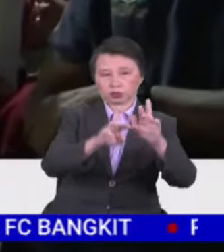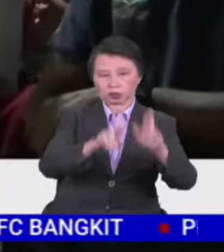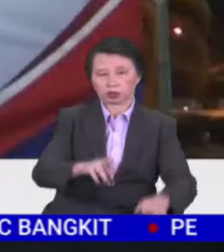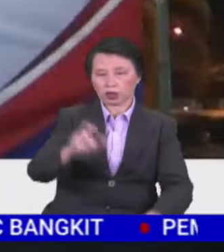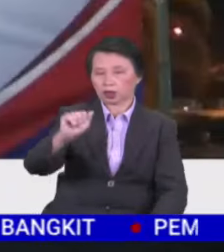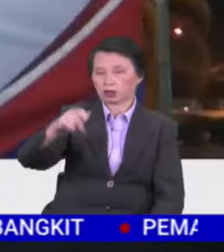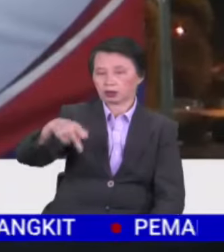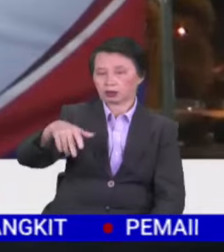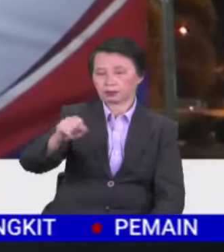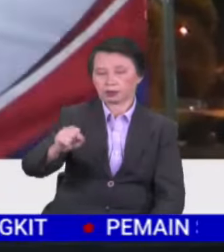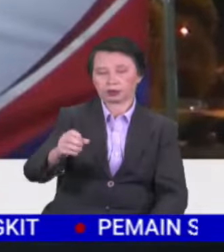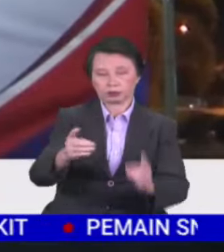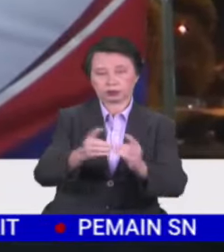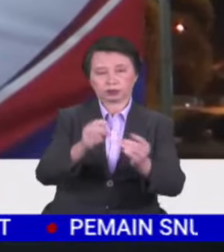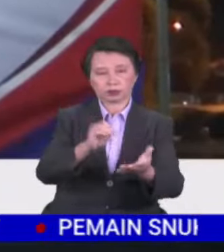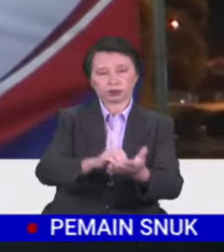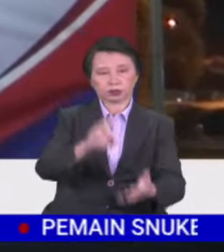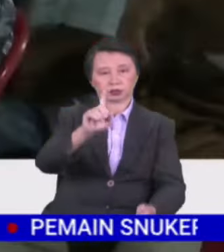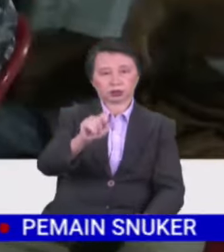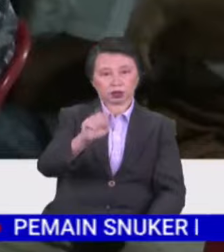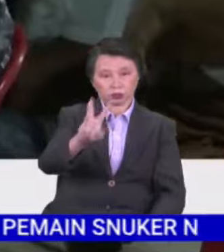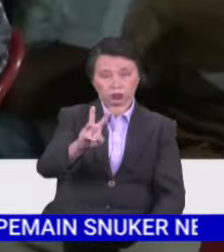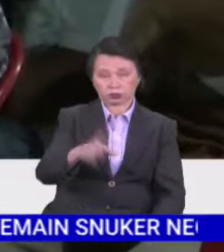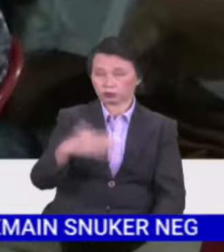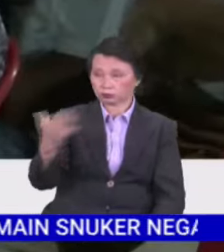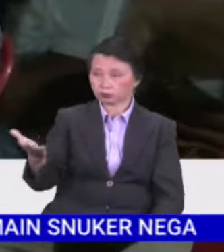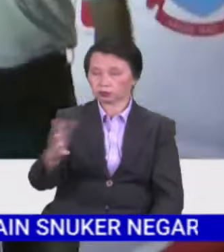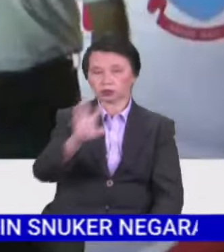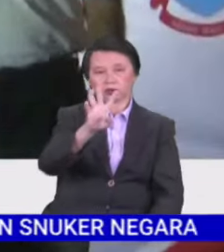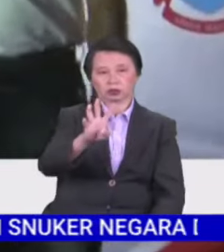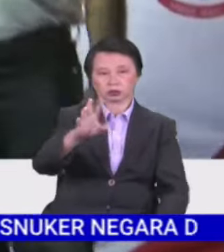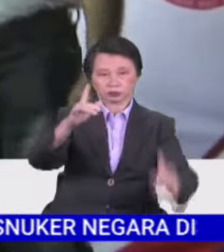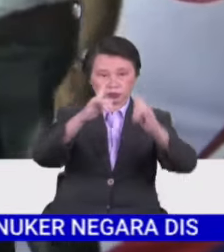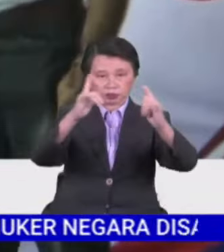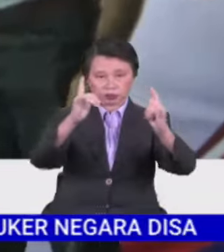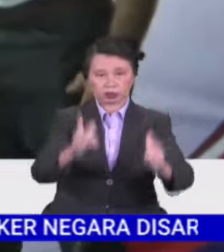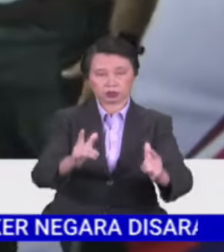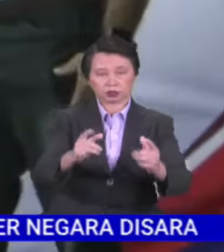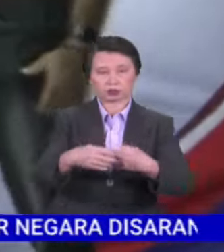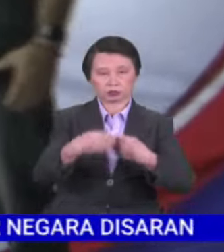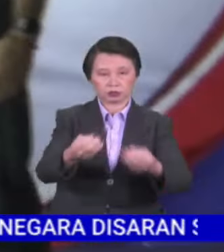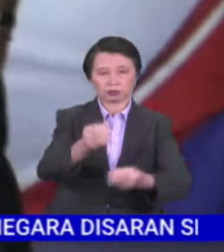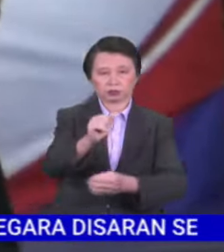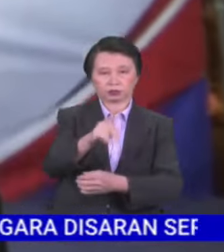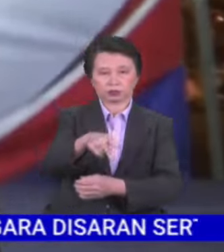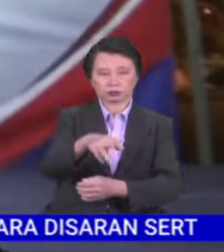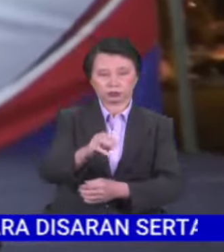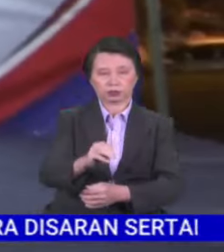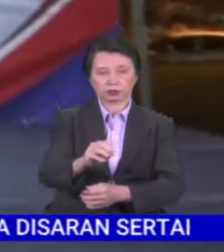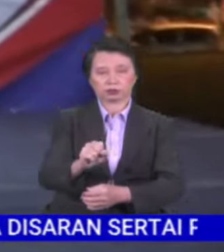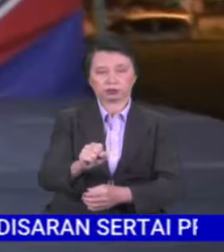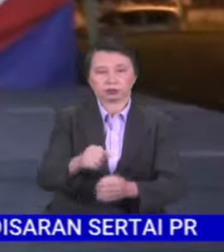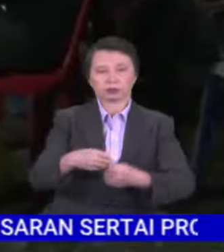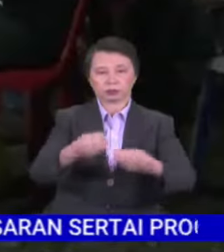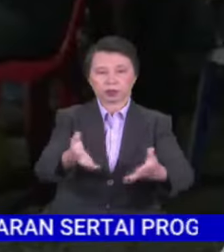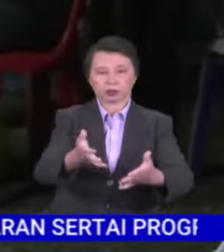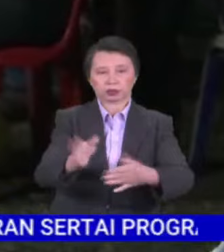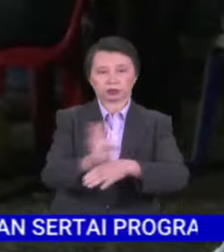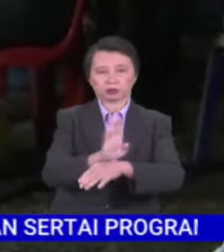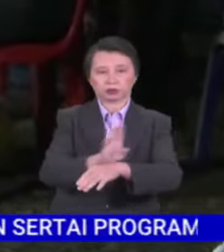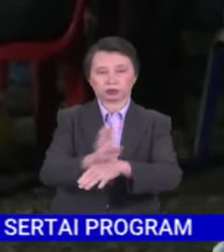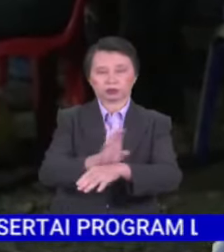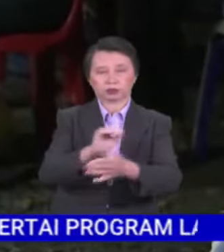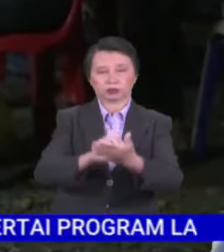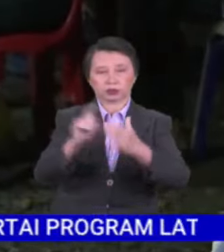Bersama Rakyat di Balong Tawau. Dalam majlis ini, 40 kemah sumbangan pejabat ADUN APAS turut disampaikan kepada peniaga